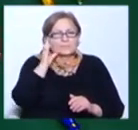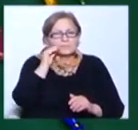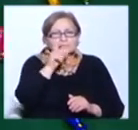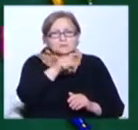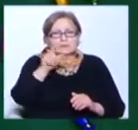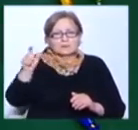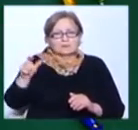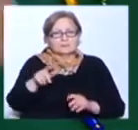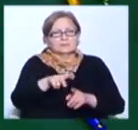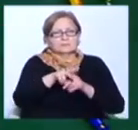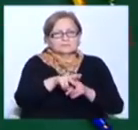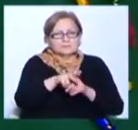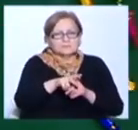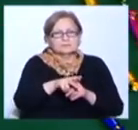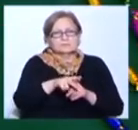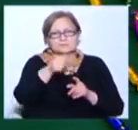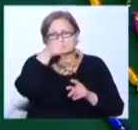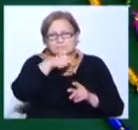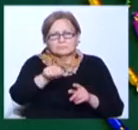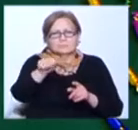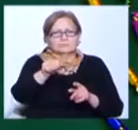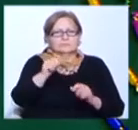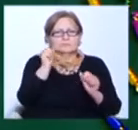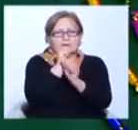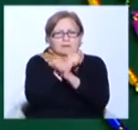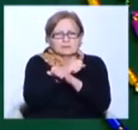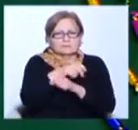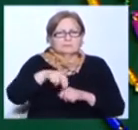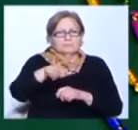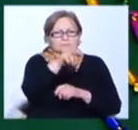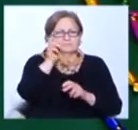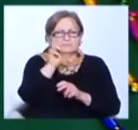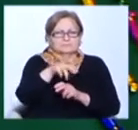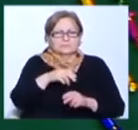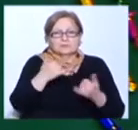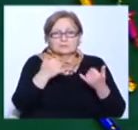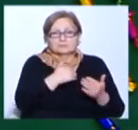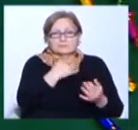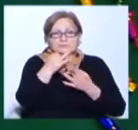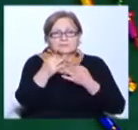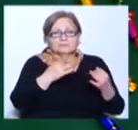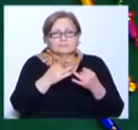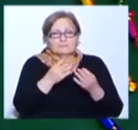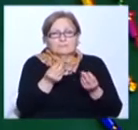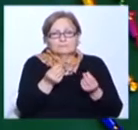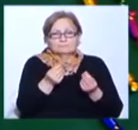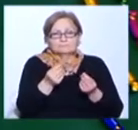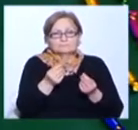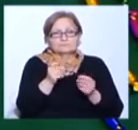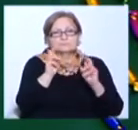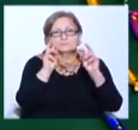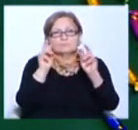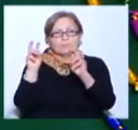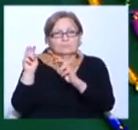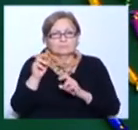ხალხის ცხენებით, სპილოებით და აქლემებით გადაადგილდებოდა. დღეს მინდა გესაუბროთ მათემატიკური